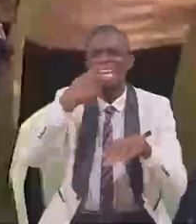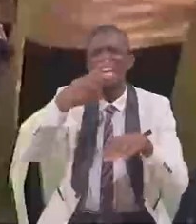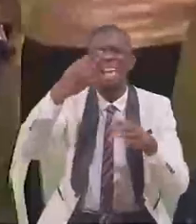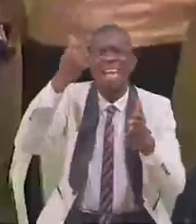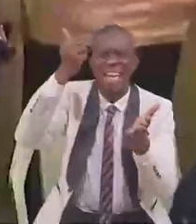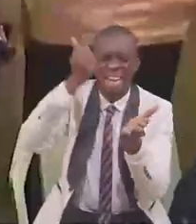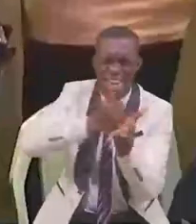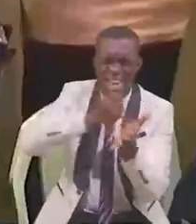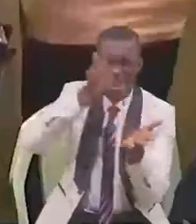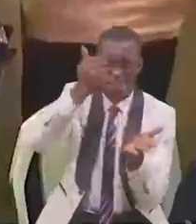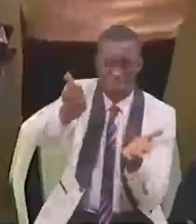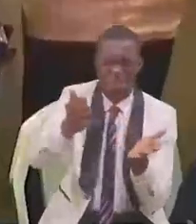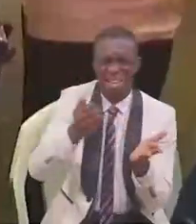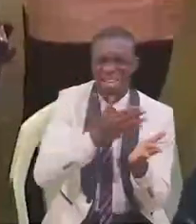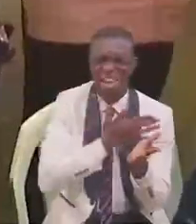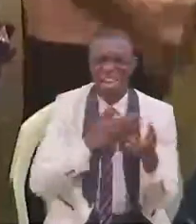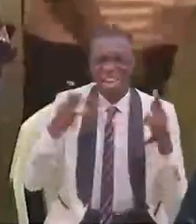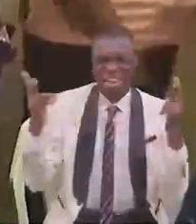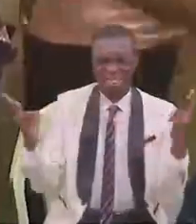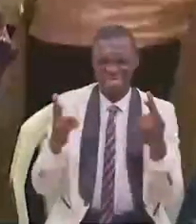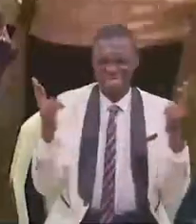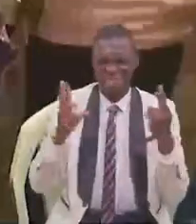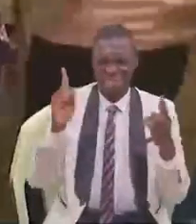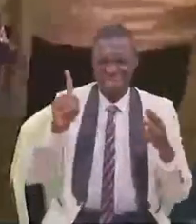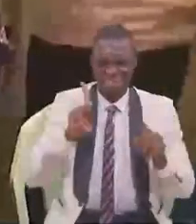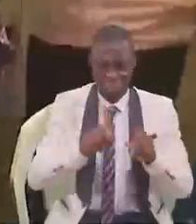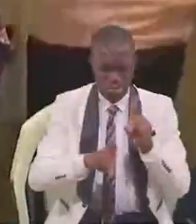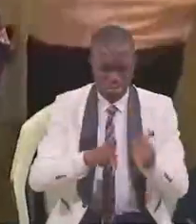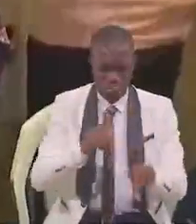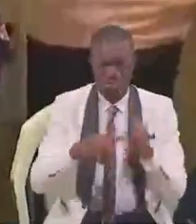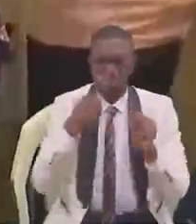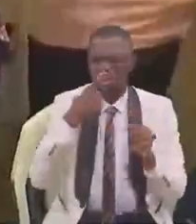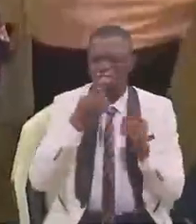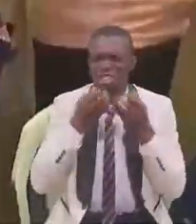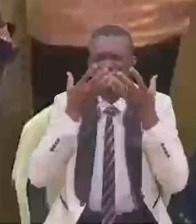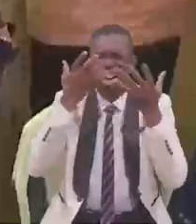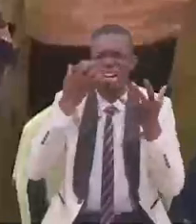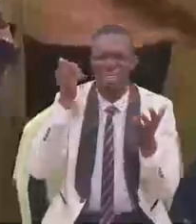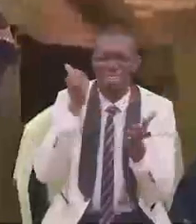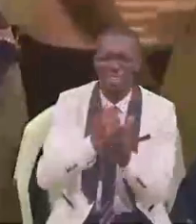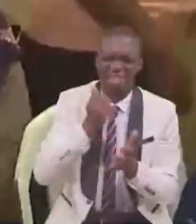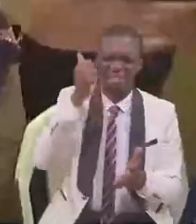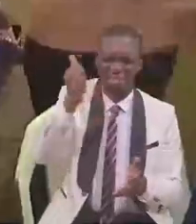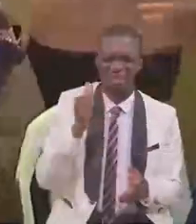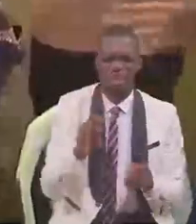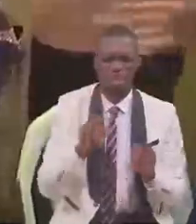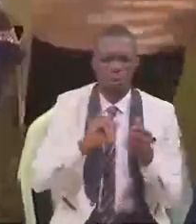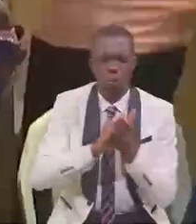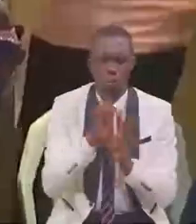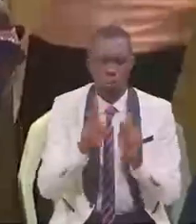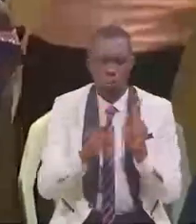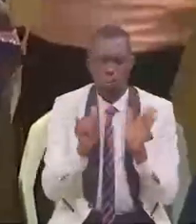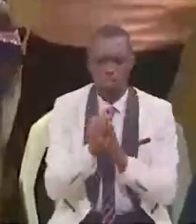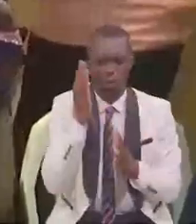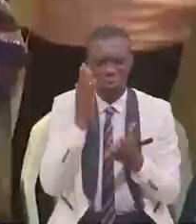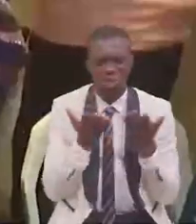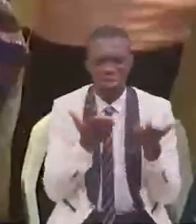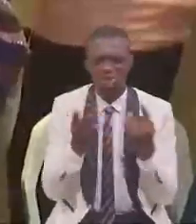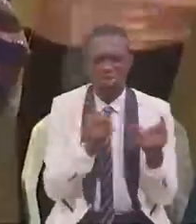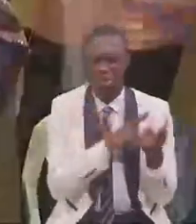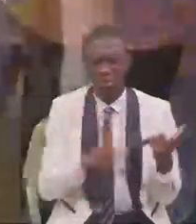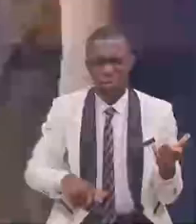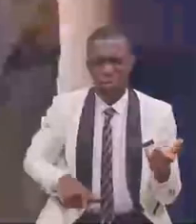Amen. Et que le peuple réveillé dise, ceux qui vont servir le Seigneur, ceux